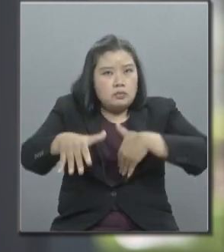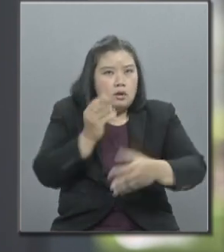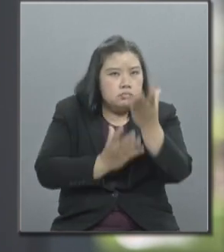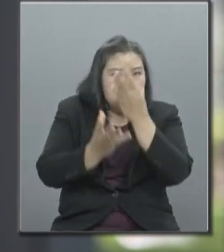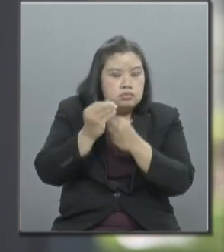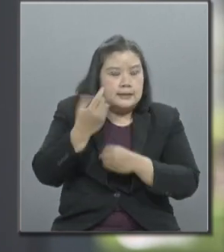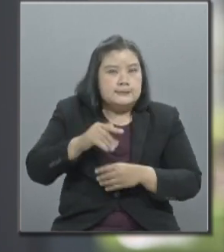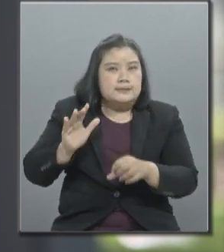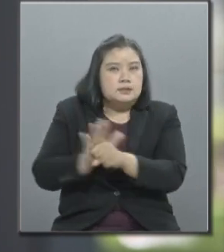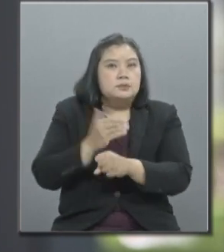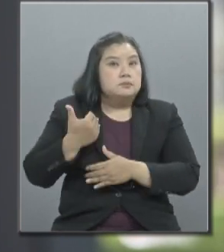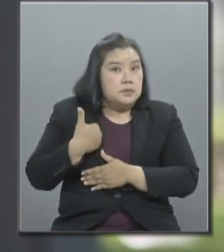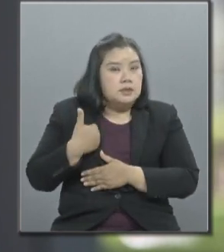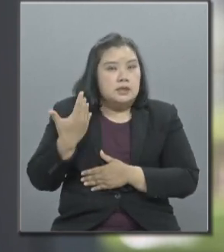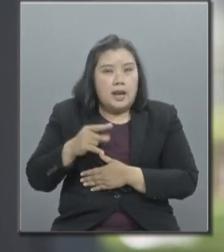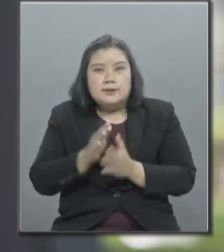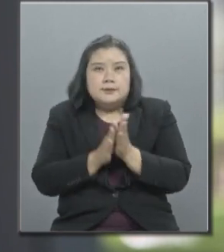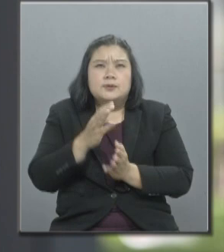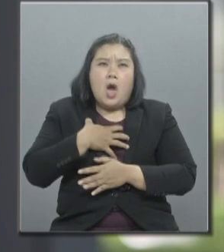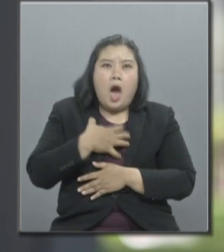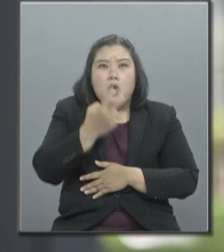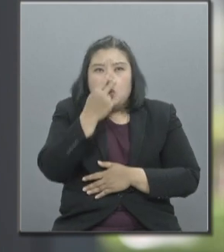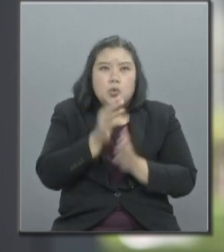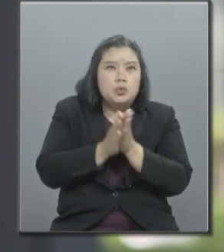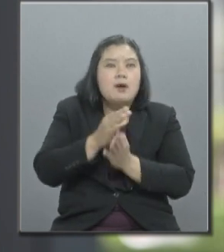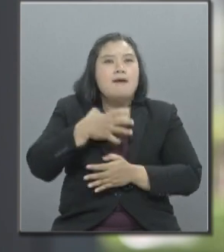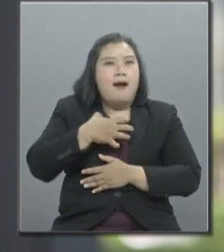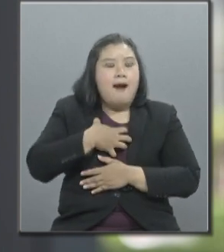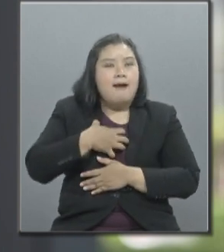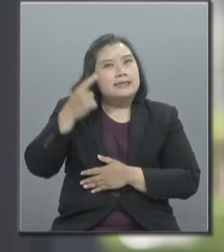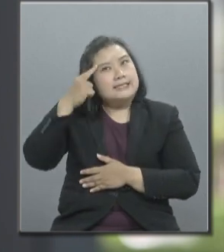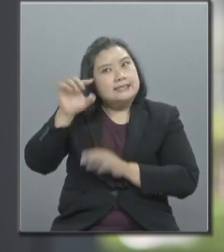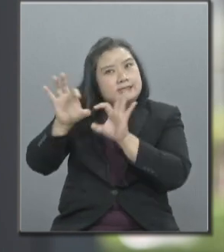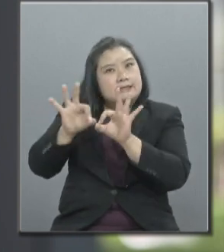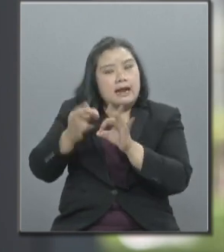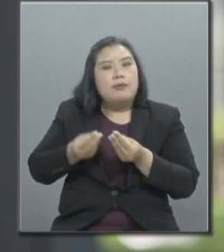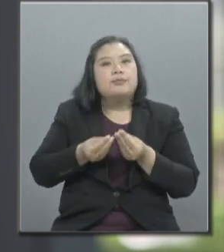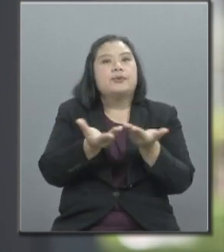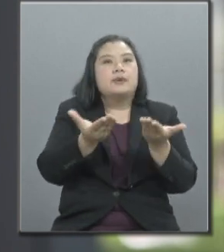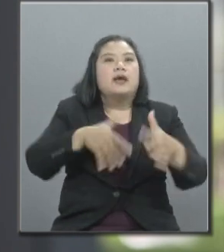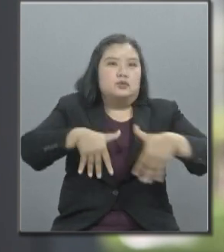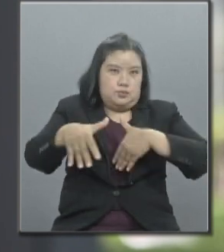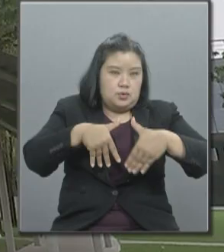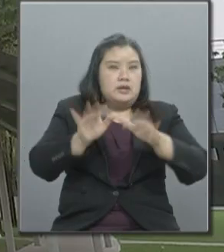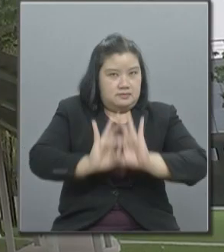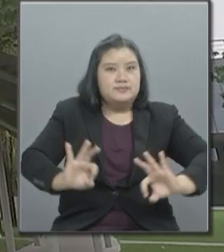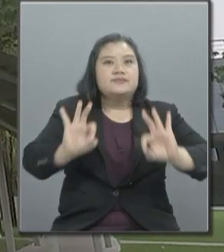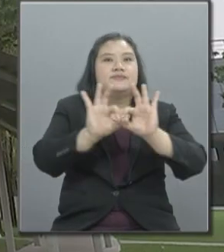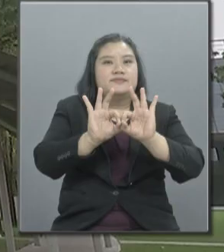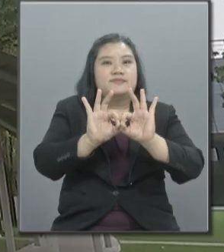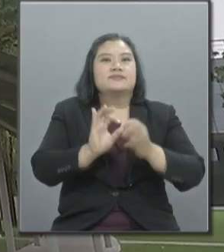ที่ดีที่สุดและสามารถตั้งตารอคอยสิ่งที่มีคุณภาพที่สุดที่เราคัดสรรแล้วบรรจงทำให้กับเขาเรื่องนี้สำคัญมาก